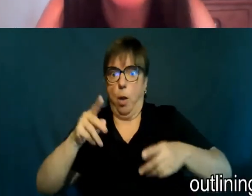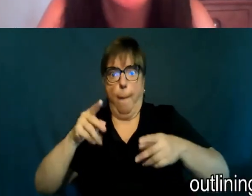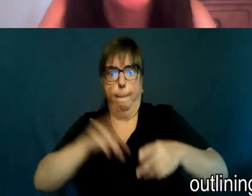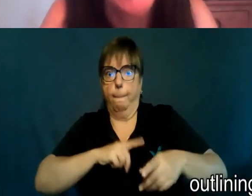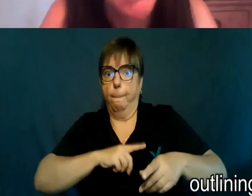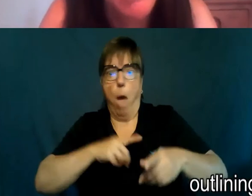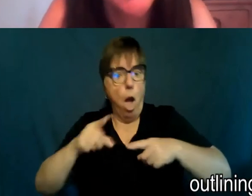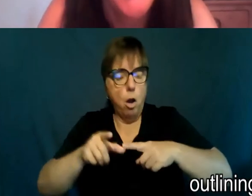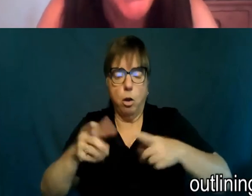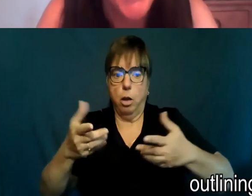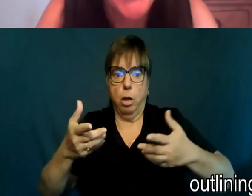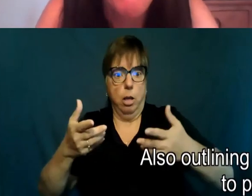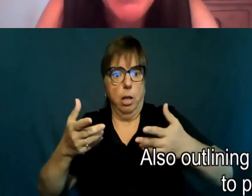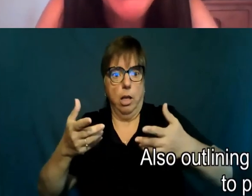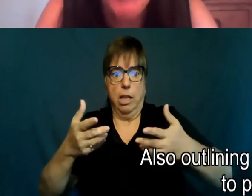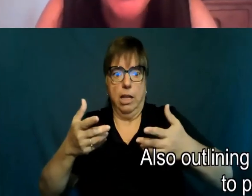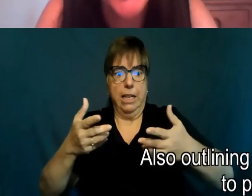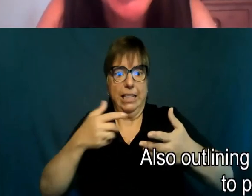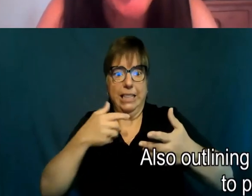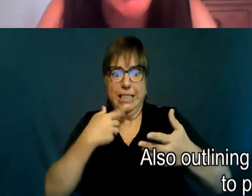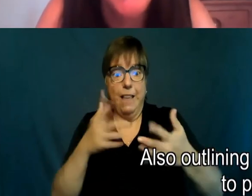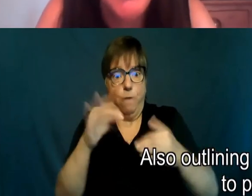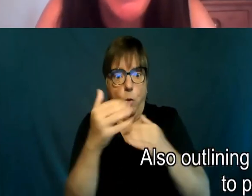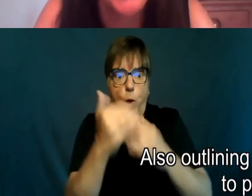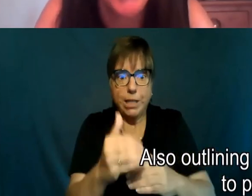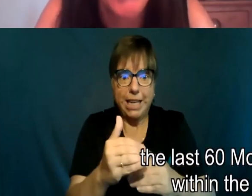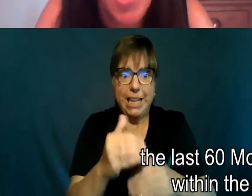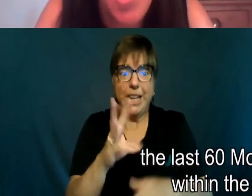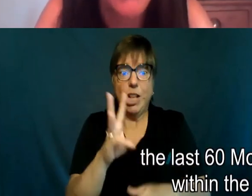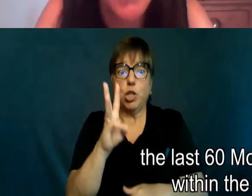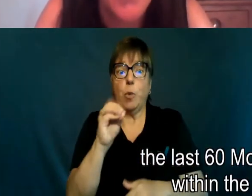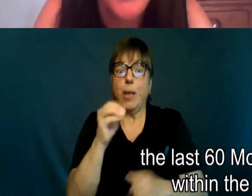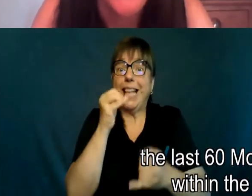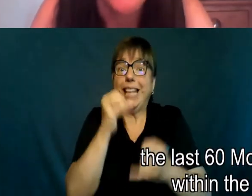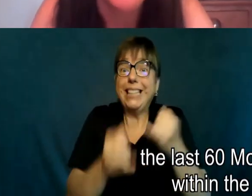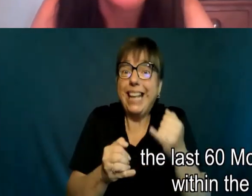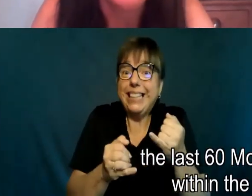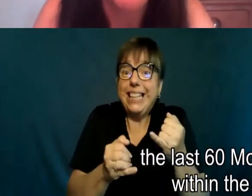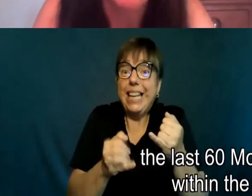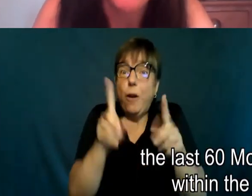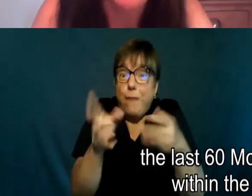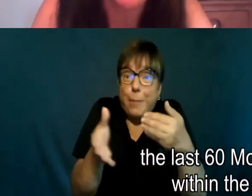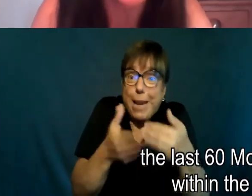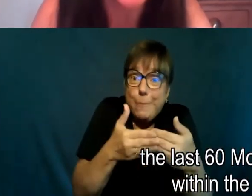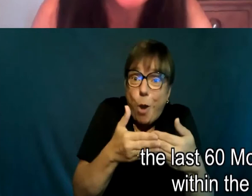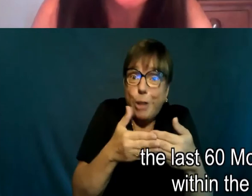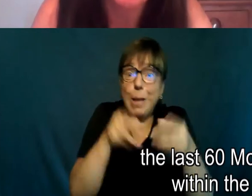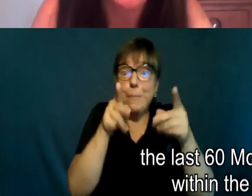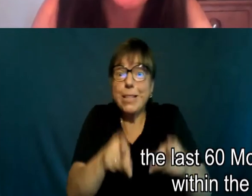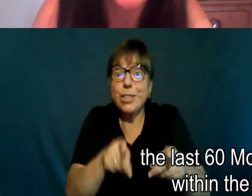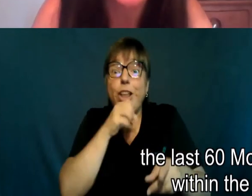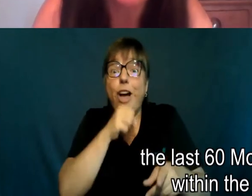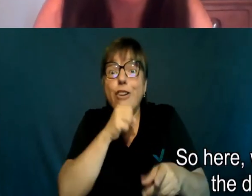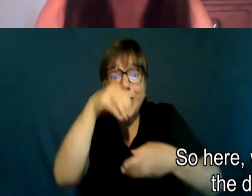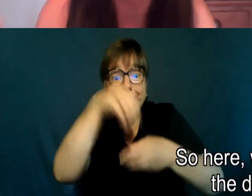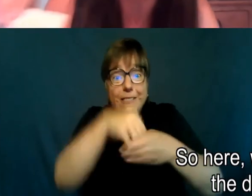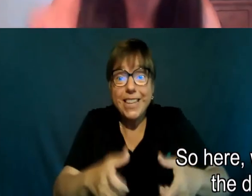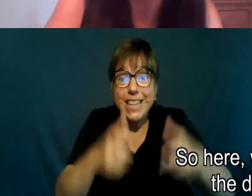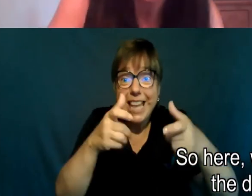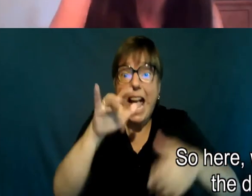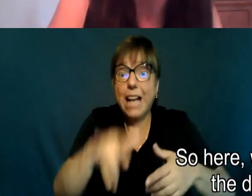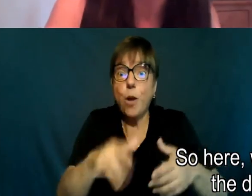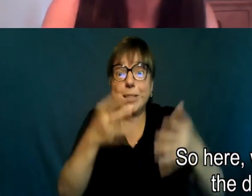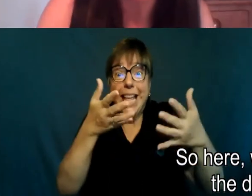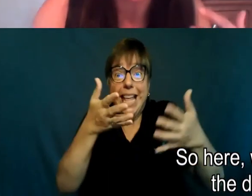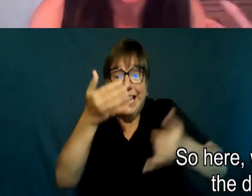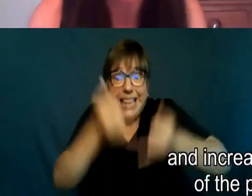soulignant qu'il voulait aussi protéger les 60 derniers blocuteurs de la langue mohawk au sein de la communauté. Alors, on voit